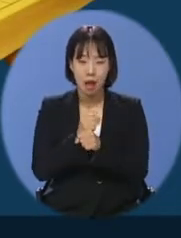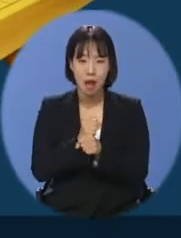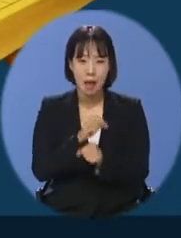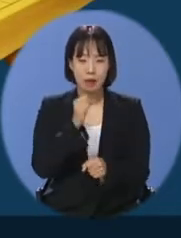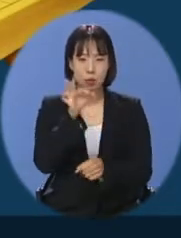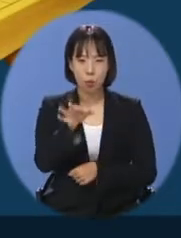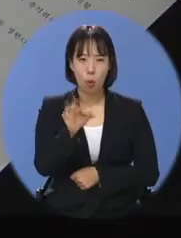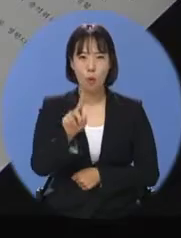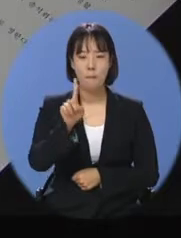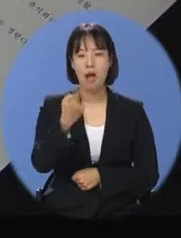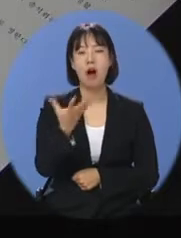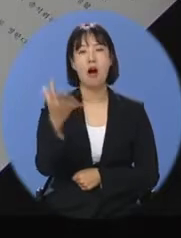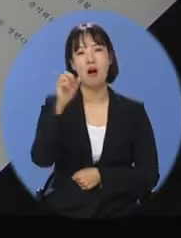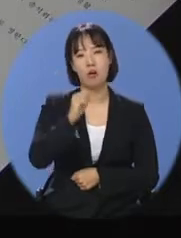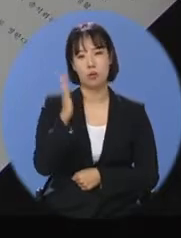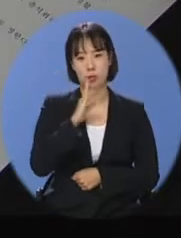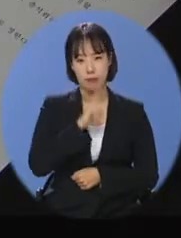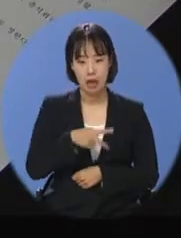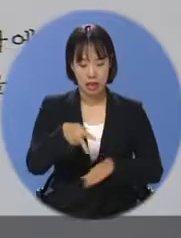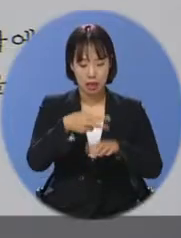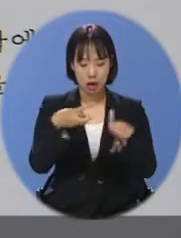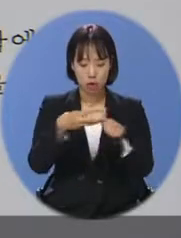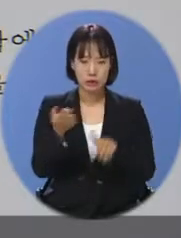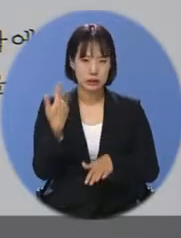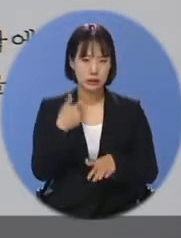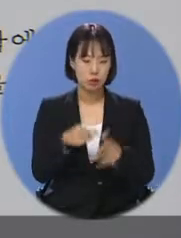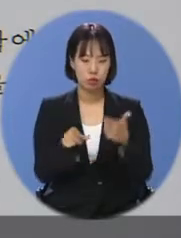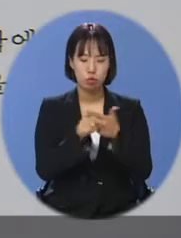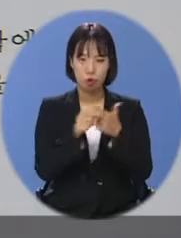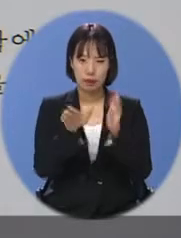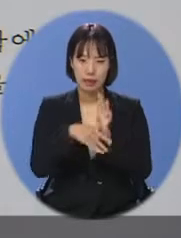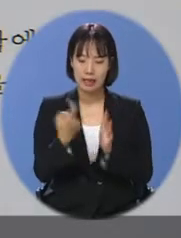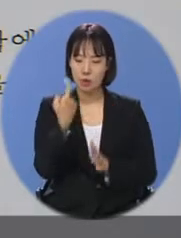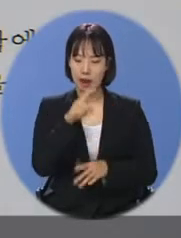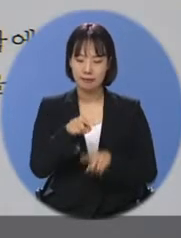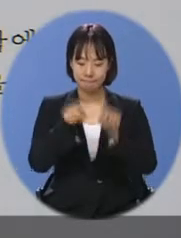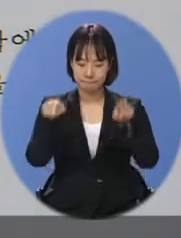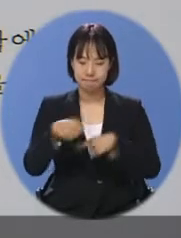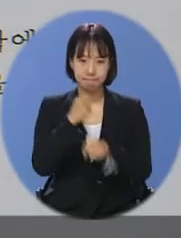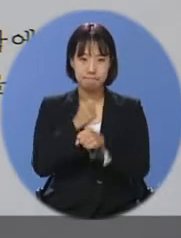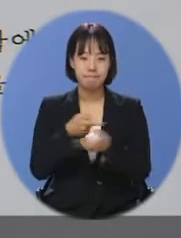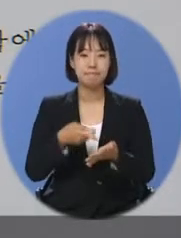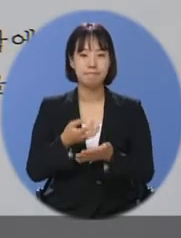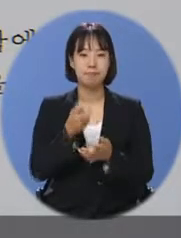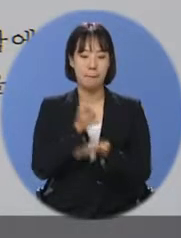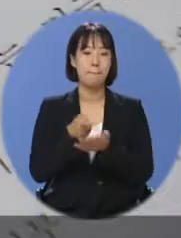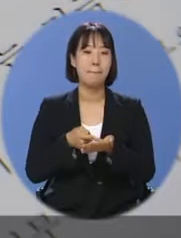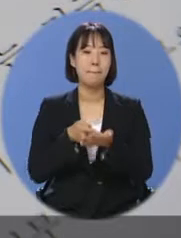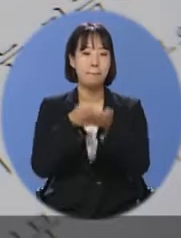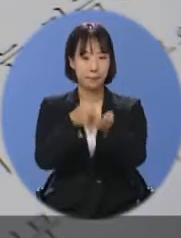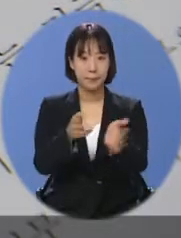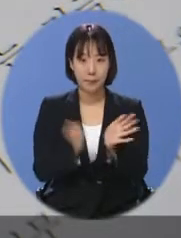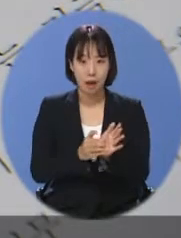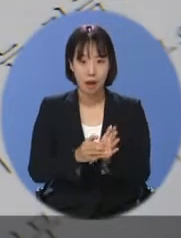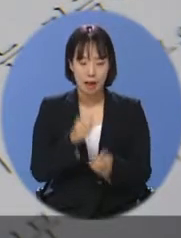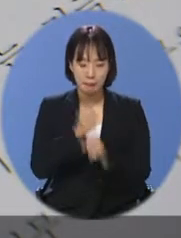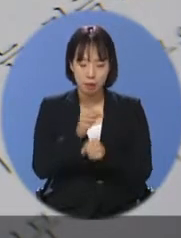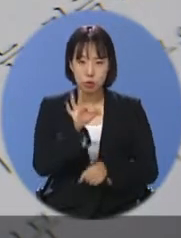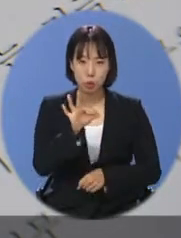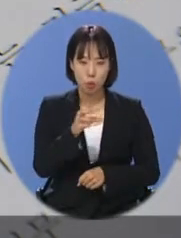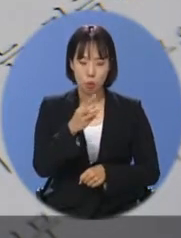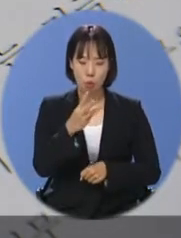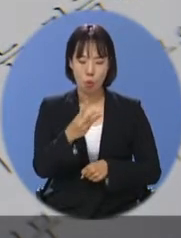원을 웃돕니다. 신안군은 지난 6월에 황금 바둑판 제작을 위한 조례안을 입법 예고했습니다. 제작 비용은